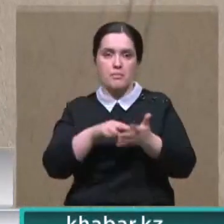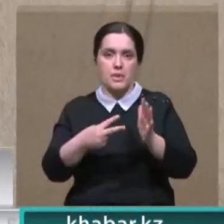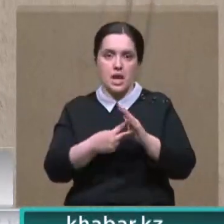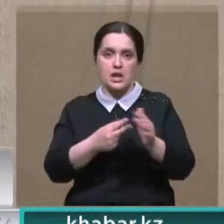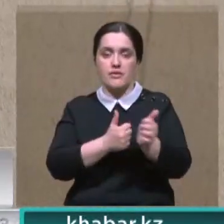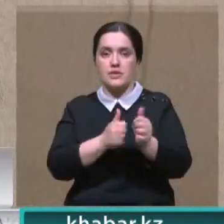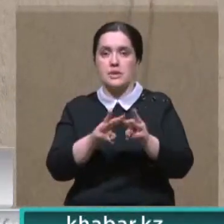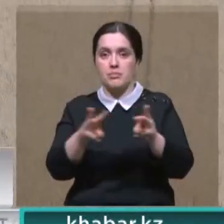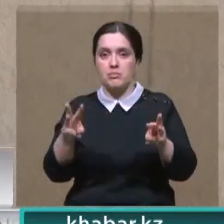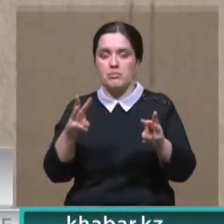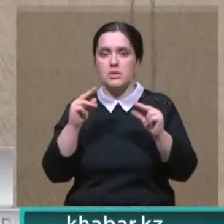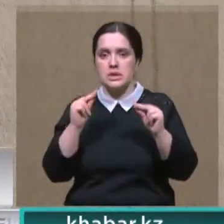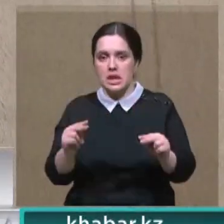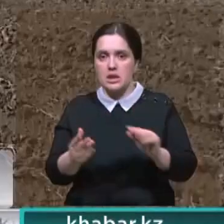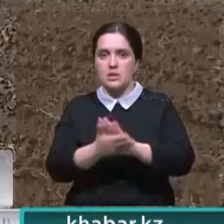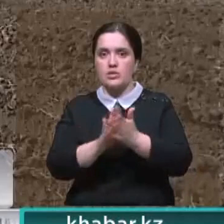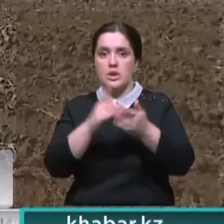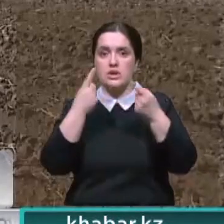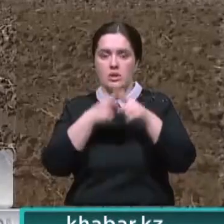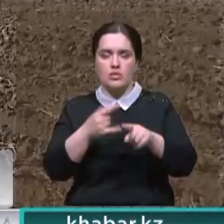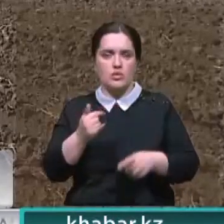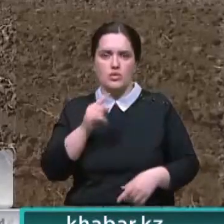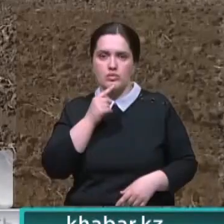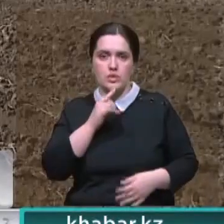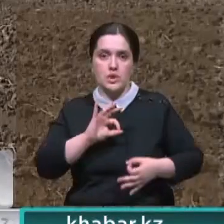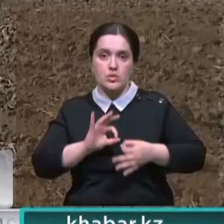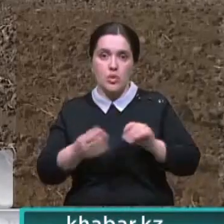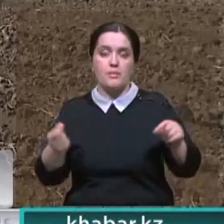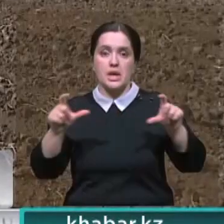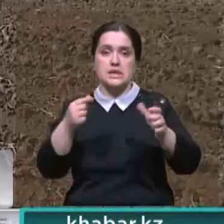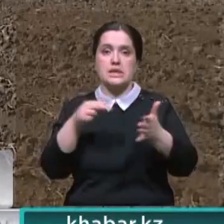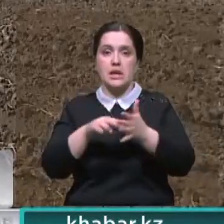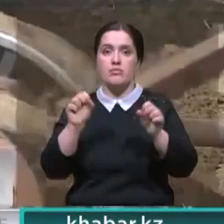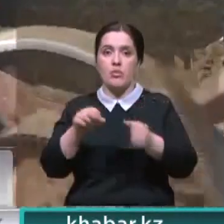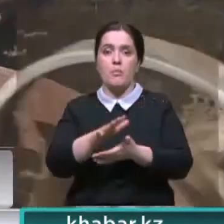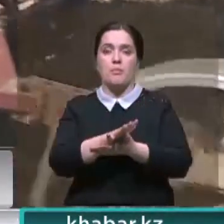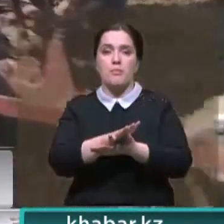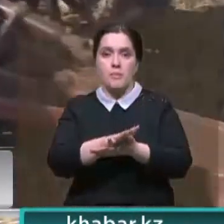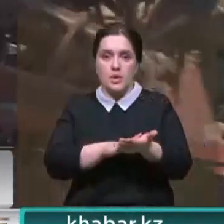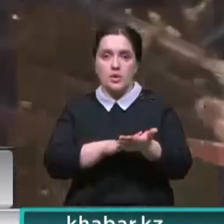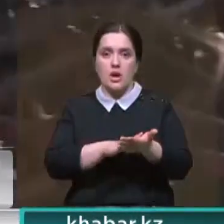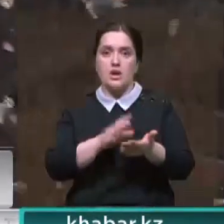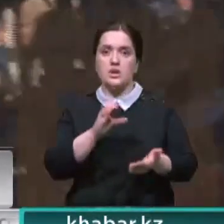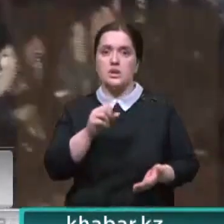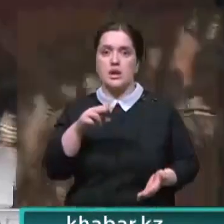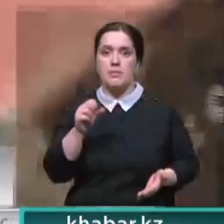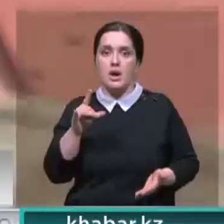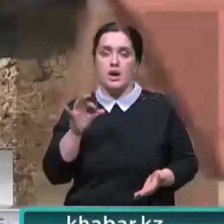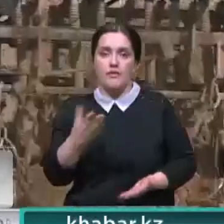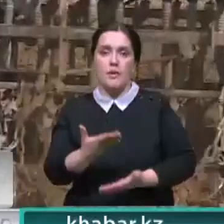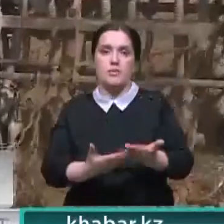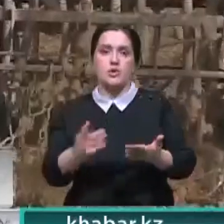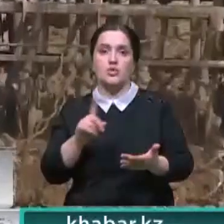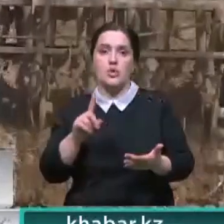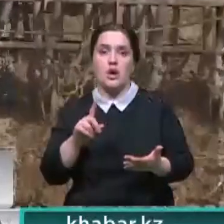предложение. Вице-министр признал, что ситуация с техникой на сегодняшний день сложная. Повышение цен, возможно, продолжится. Айдарбек